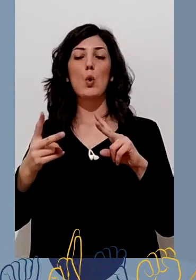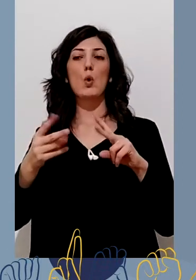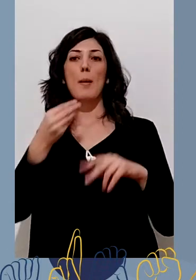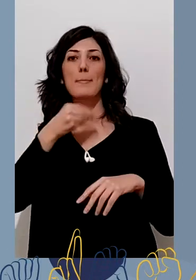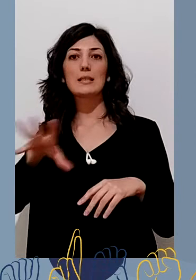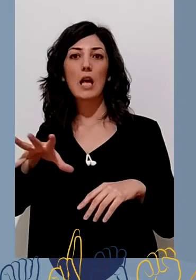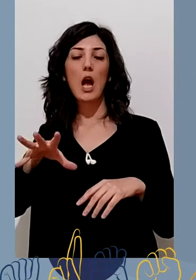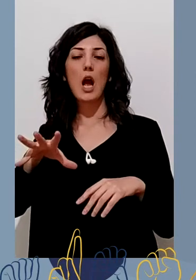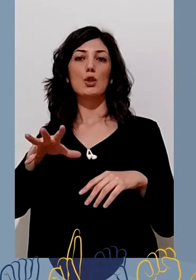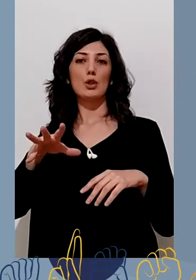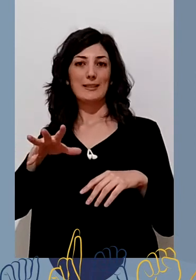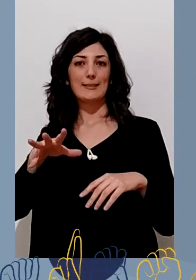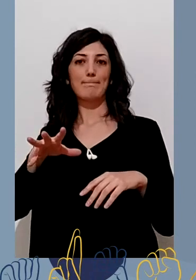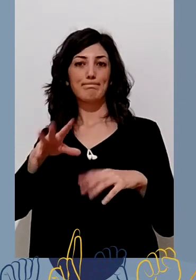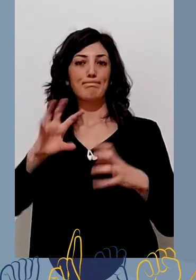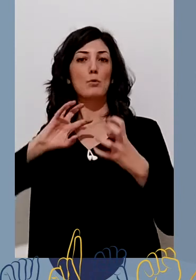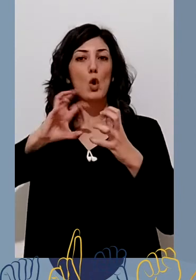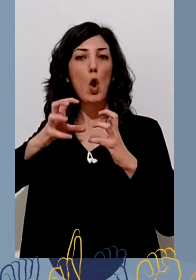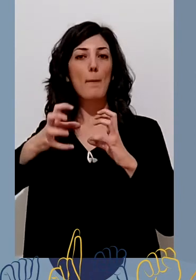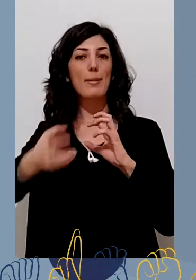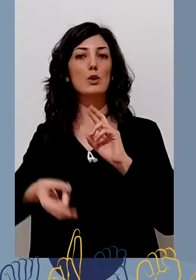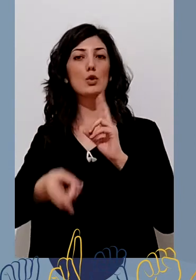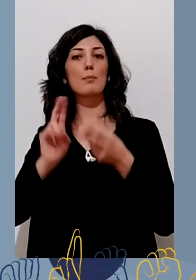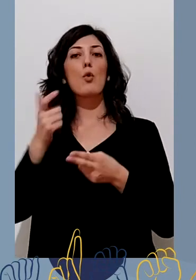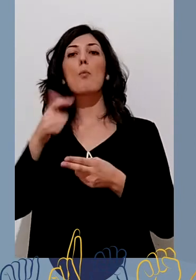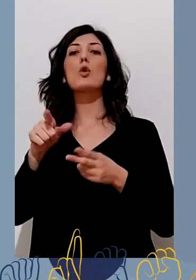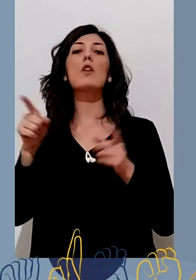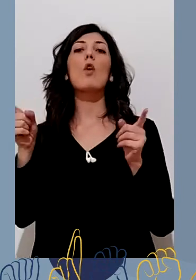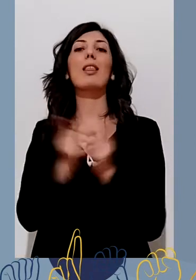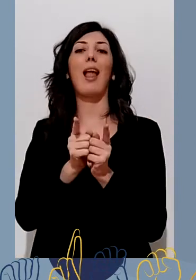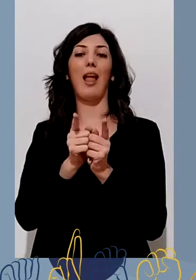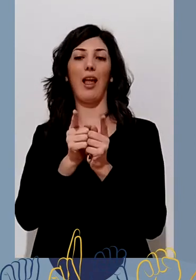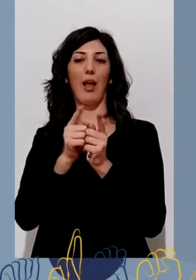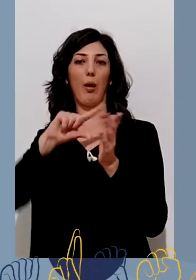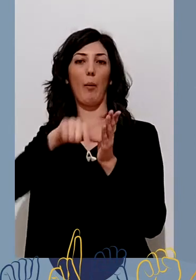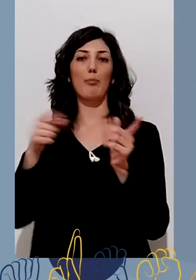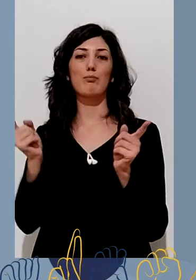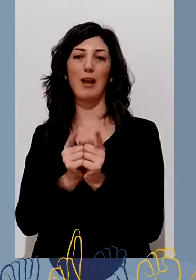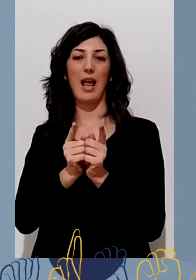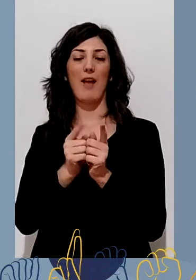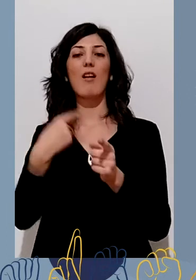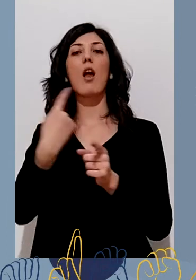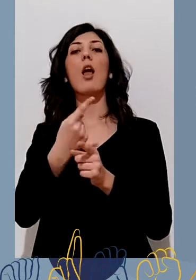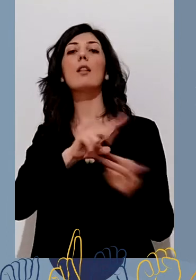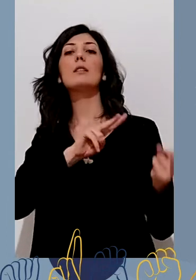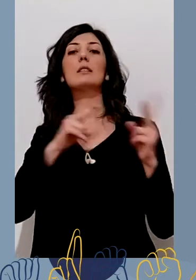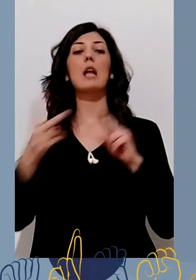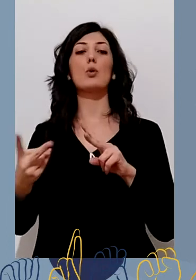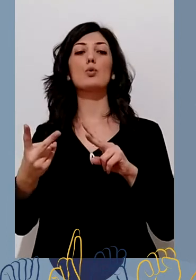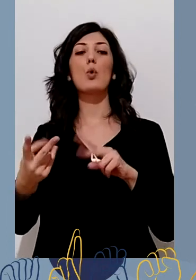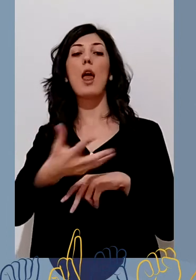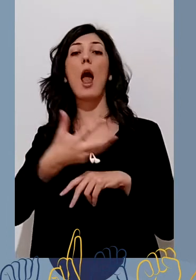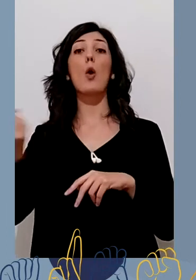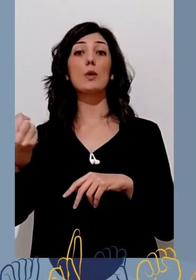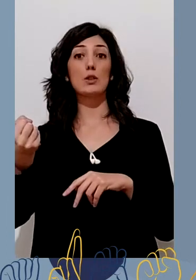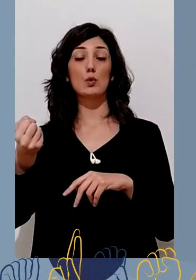diciamo, un po' più complessi perché c'è una riduzione di tempistica. Quindi traslitterare un messaggio di acquisizione e di lingua